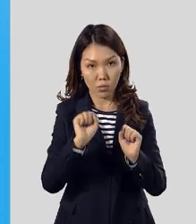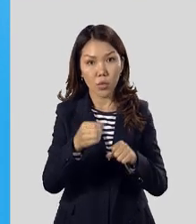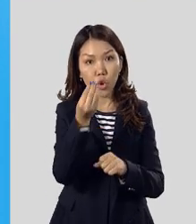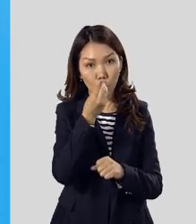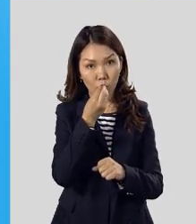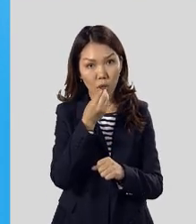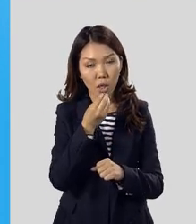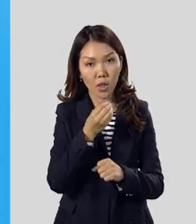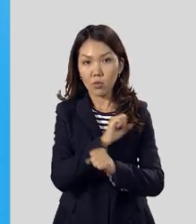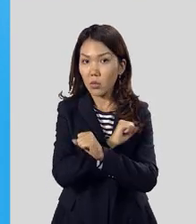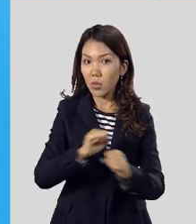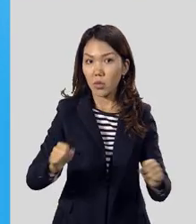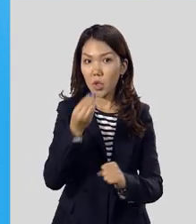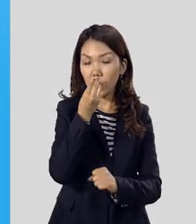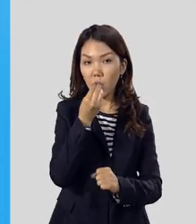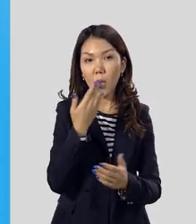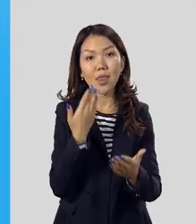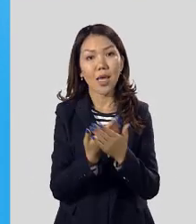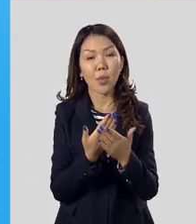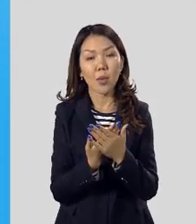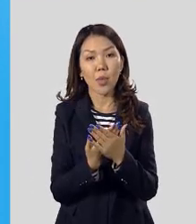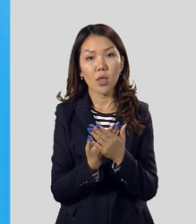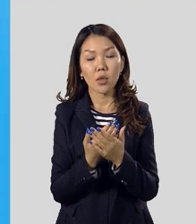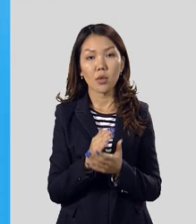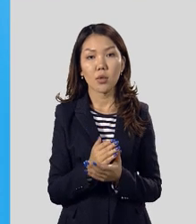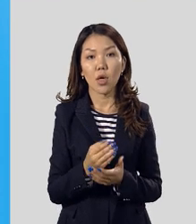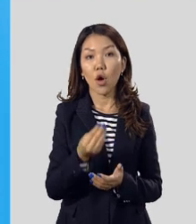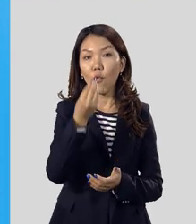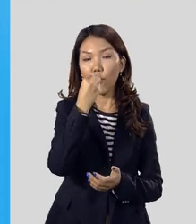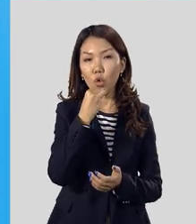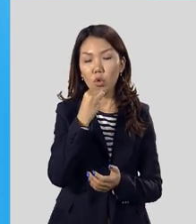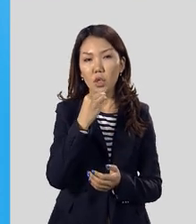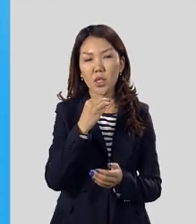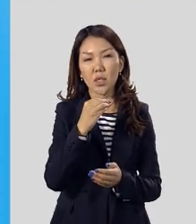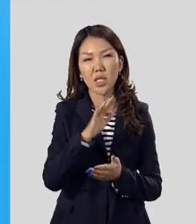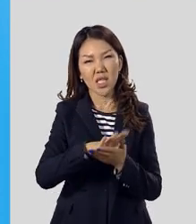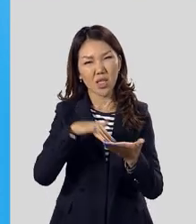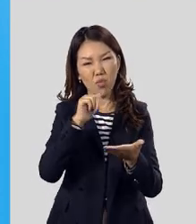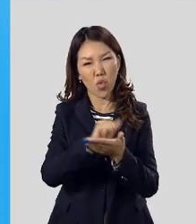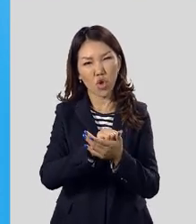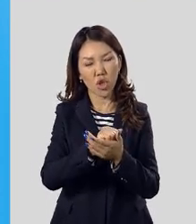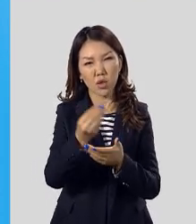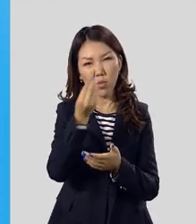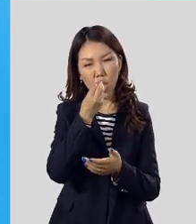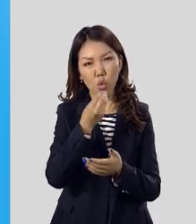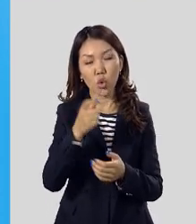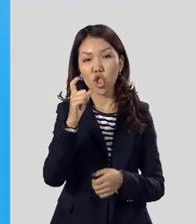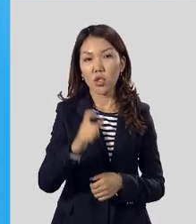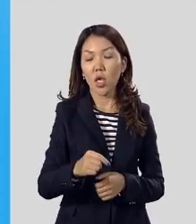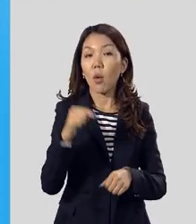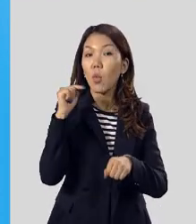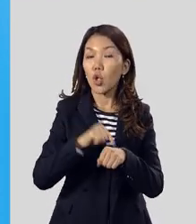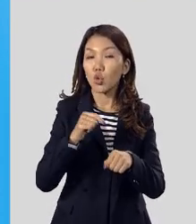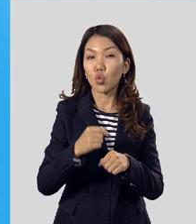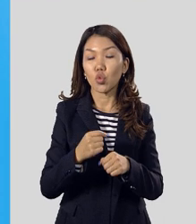и несъедобное. Например, положив в рот испорченный продукт, человек почувствует с